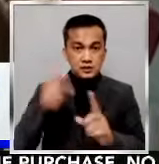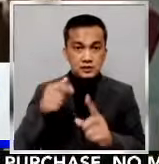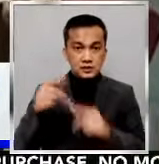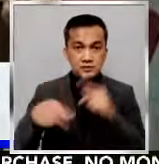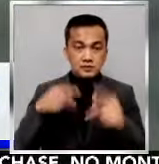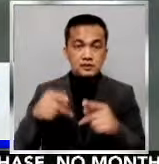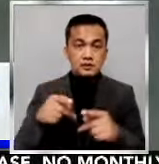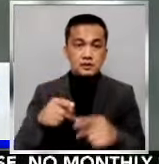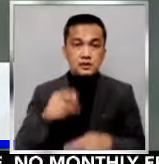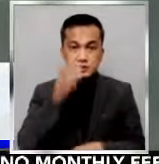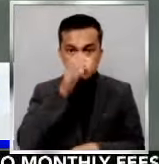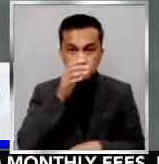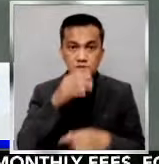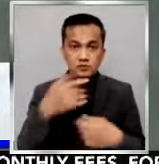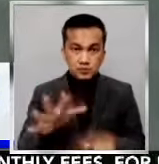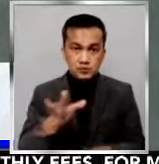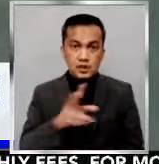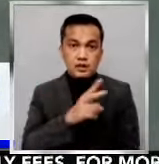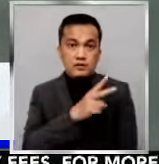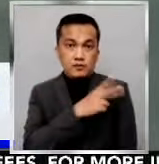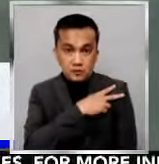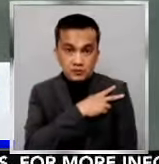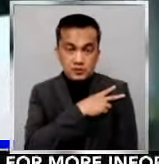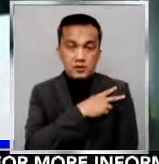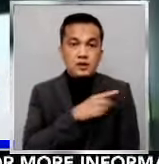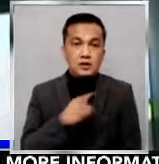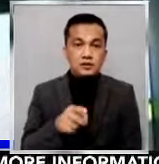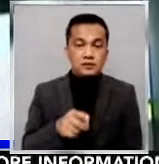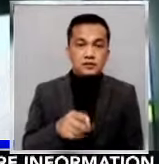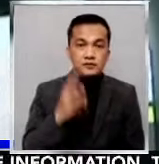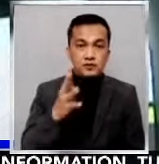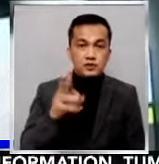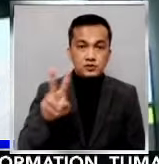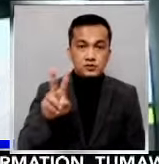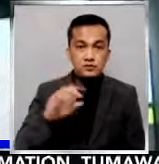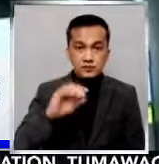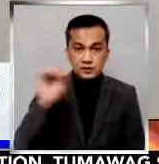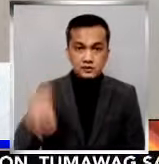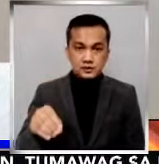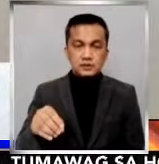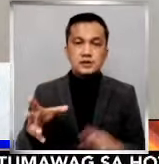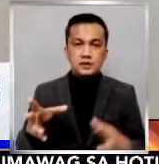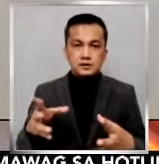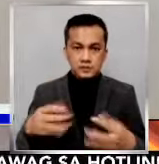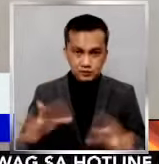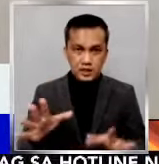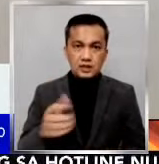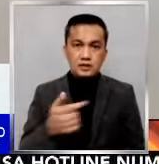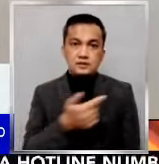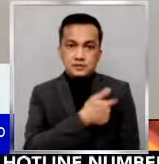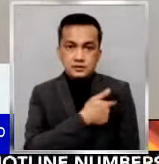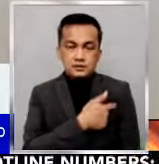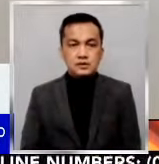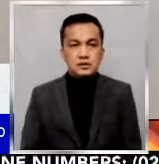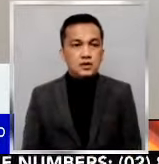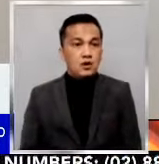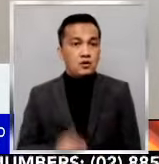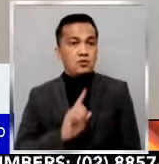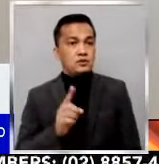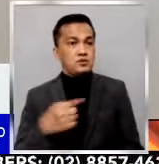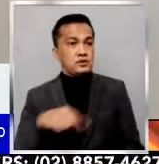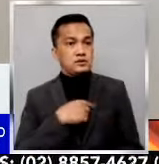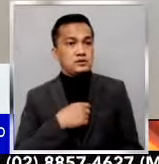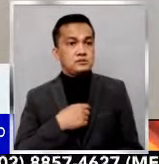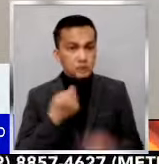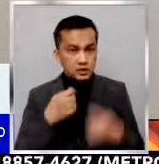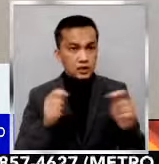ang fully vaccinated na, habang 42% ang nakatanggap ng first dose. What we're trying to do here is allow